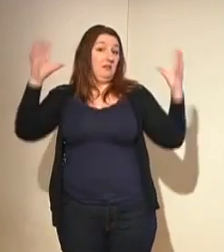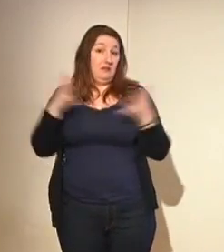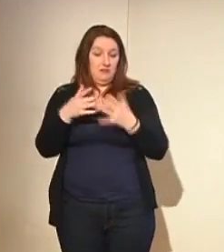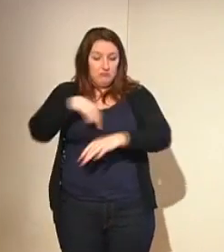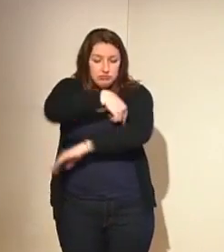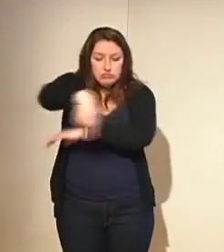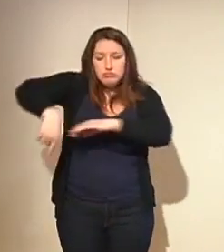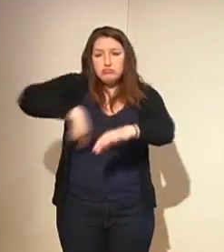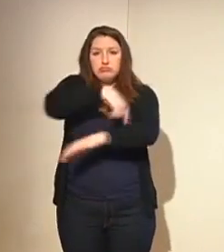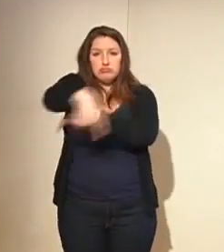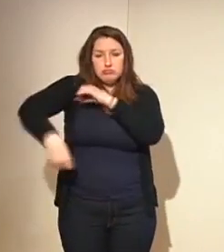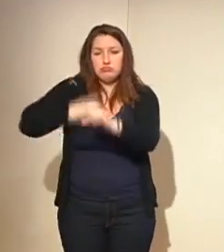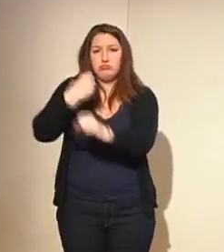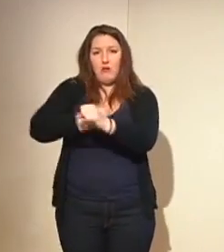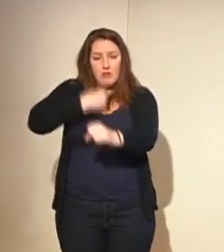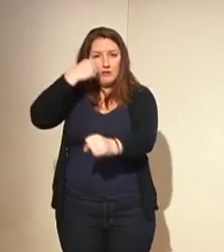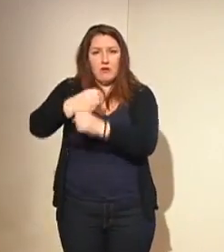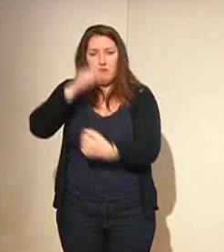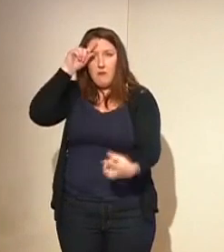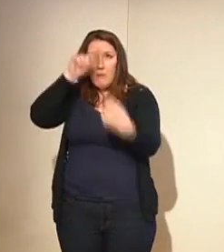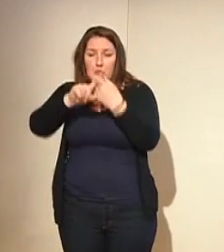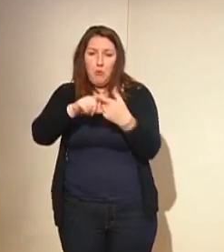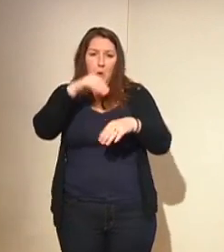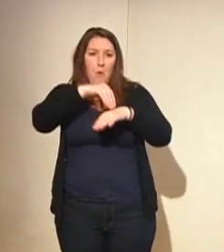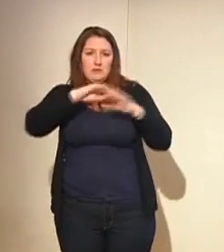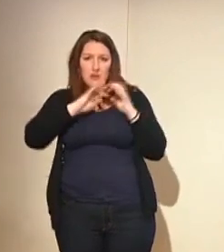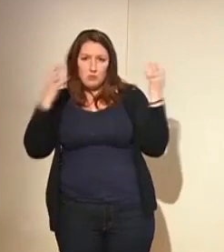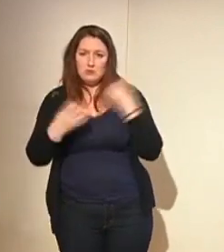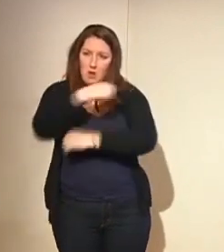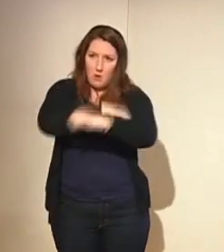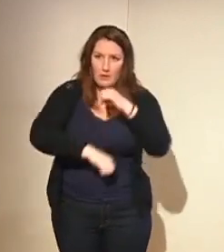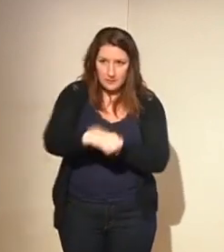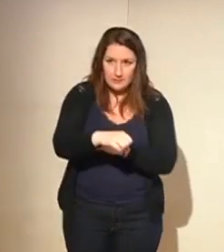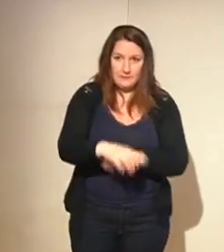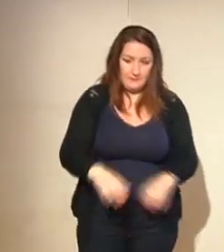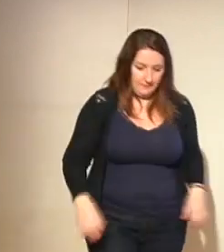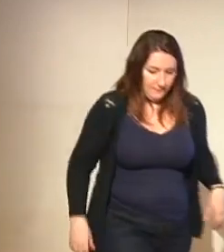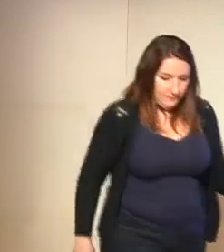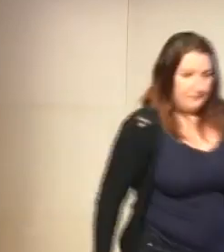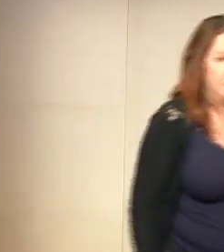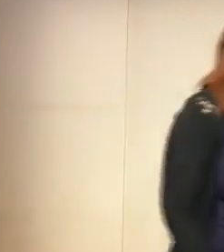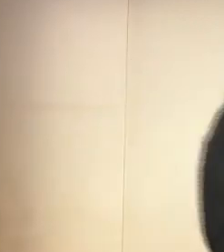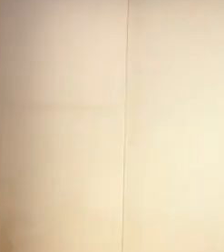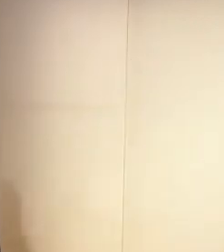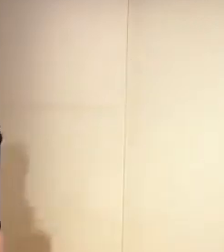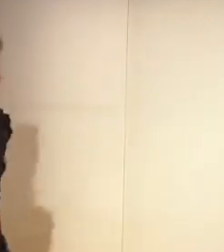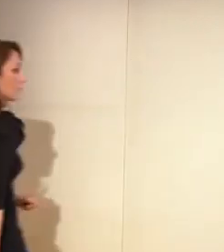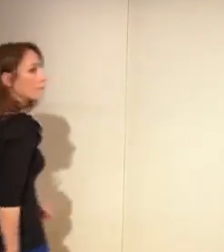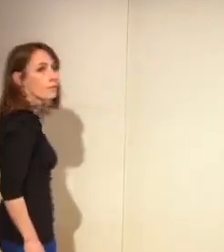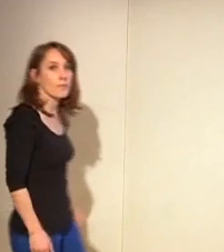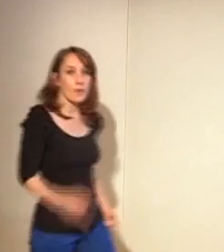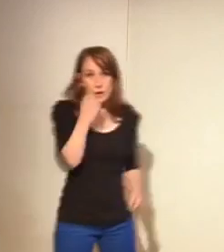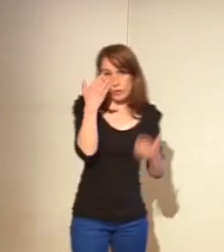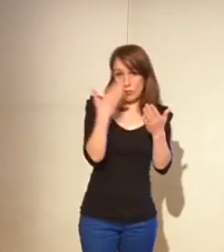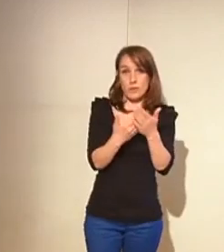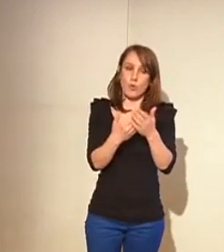heures aux travaux délibératifs du conseil municipal et de ces commissions et il nous paraissait juste de maintenire le niveau de